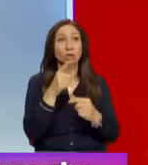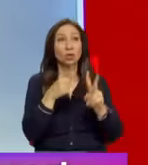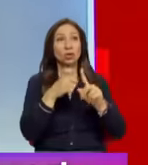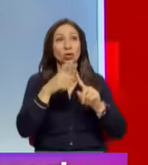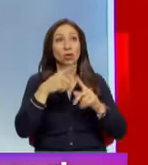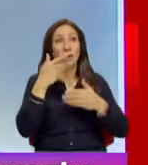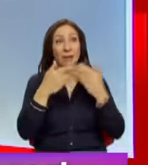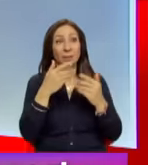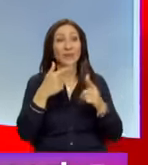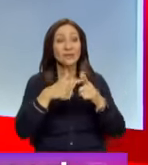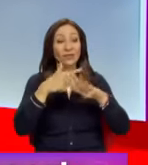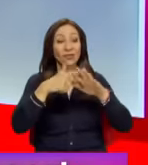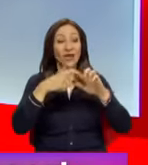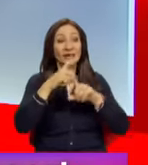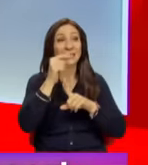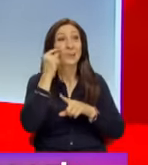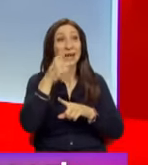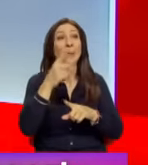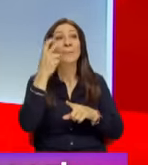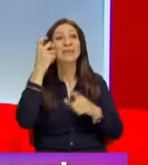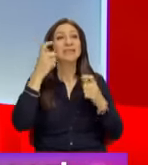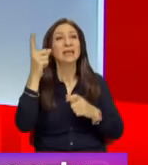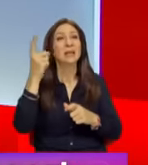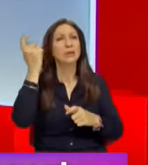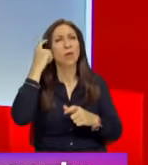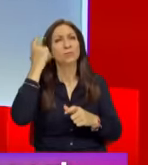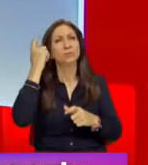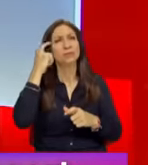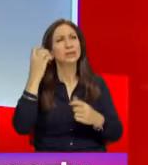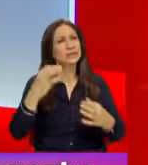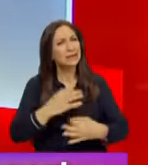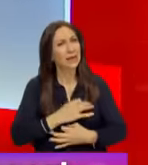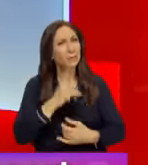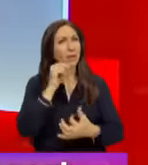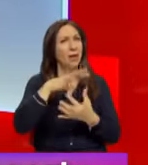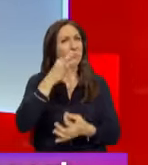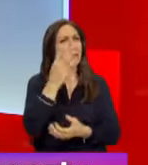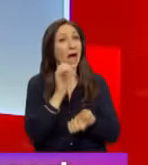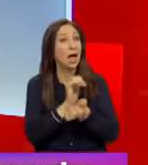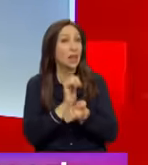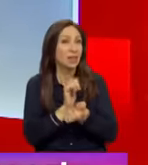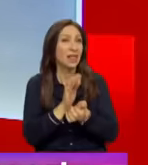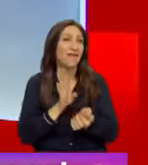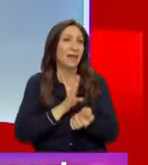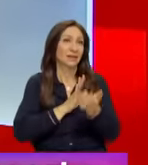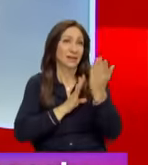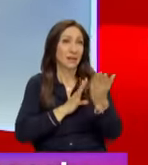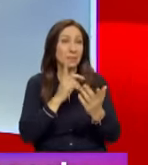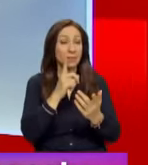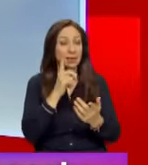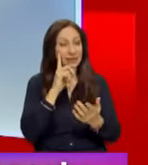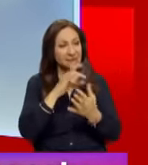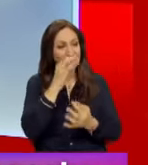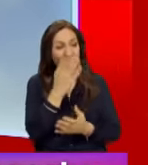notlarını paylaşalım. Ferdi Zeyrek, Manisa'da tanınmış, saygıdeğerde bir ailenin evladı bir